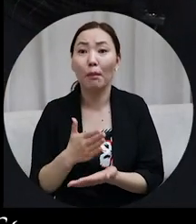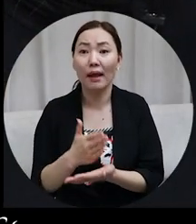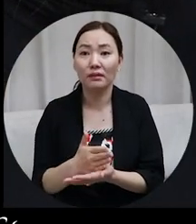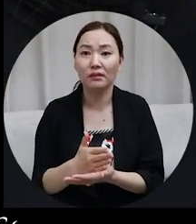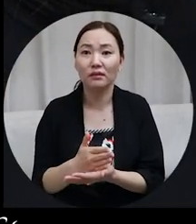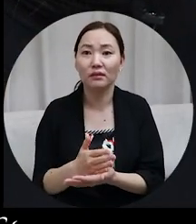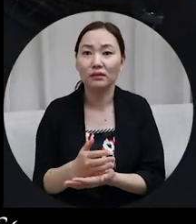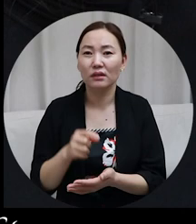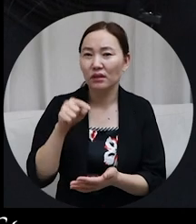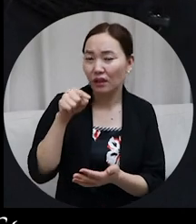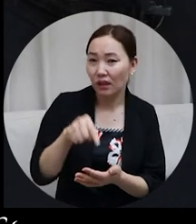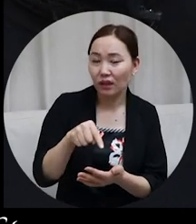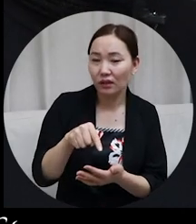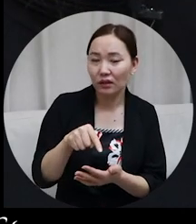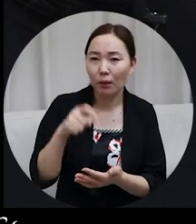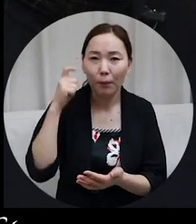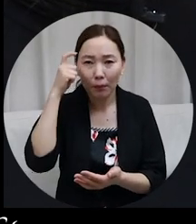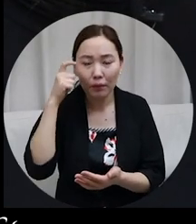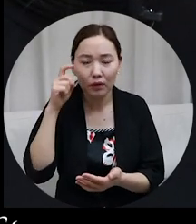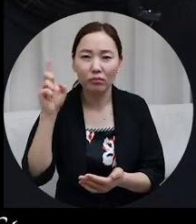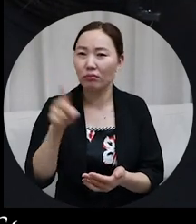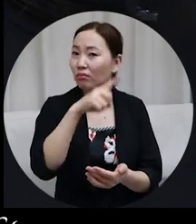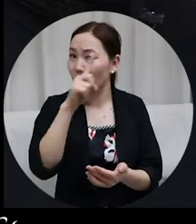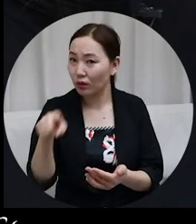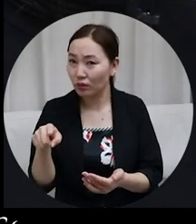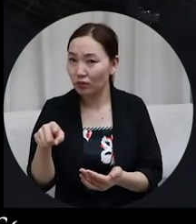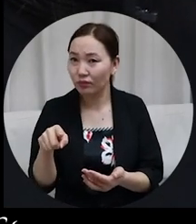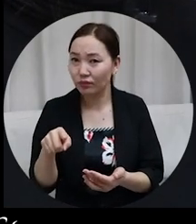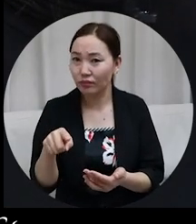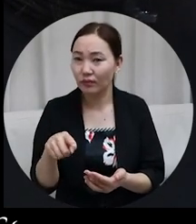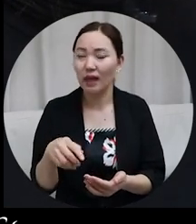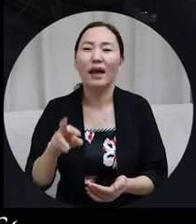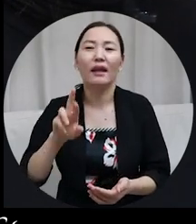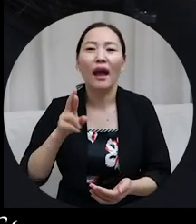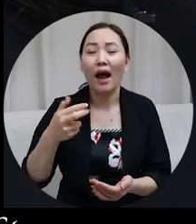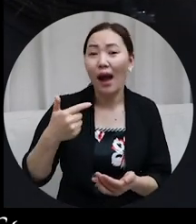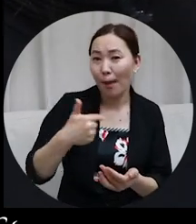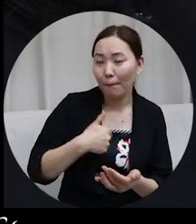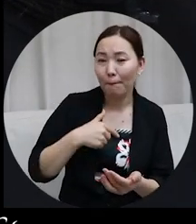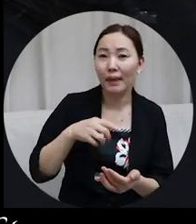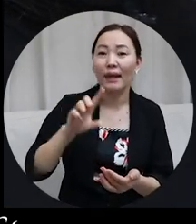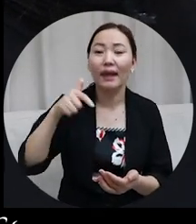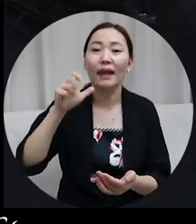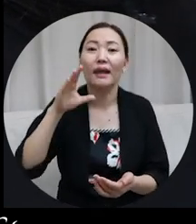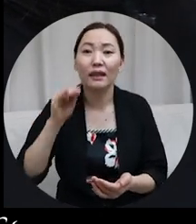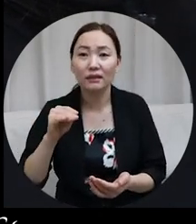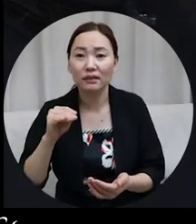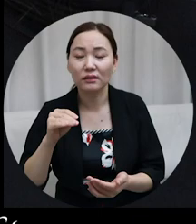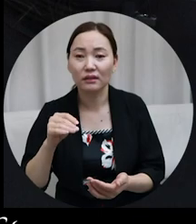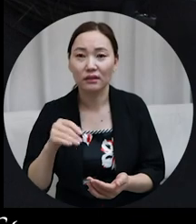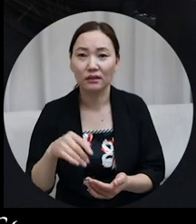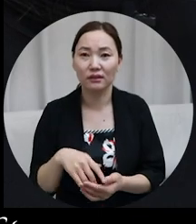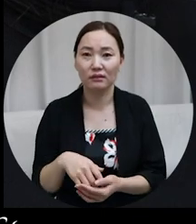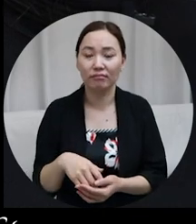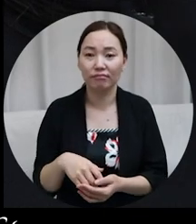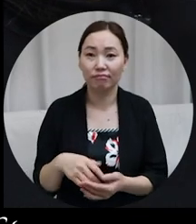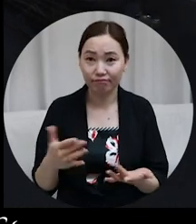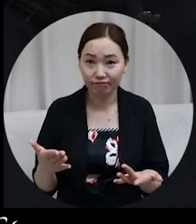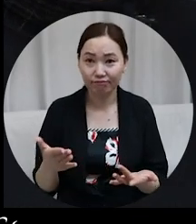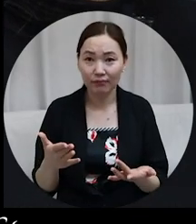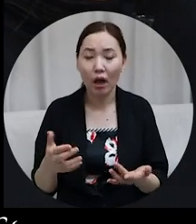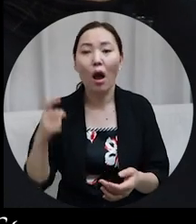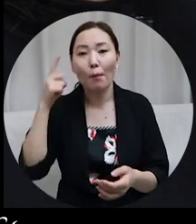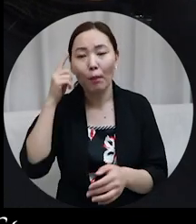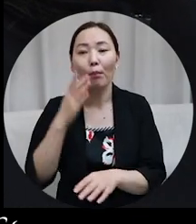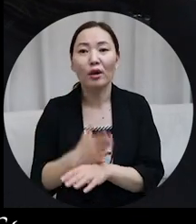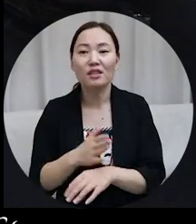байхад л яа цавал бие гэж эхэндээ их гомцсон. Тэгээ сүүл рүүгээ эвлэрсэн. Тэгээд өөрийгөө зоригчулсан.